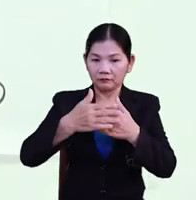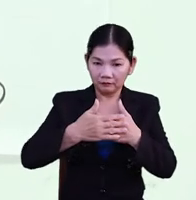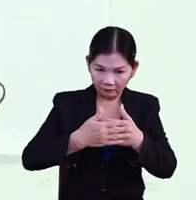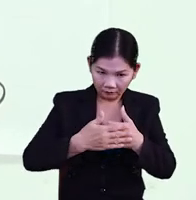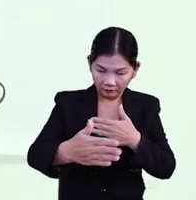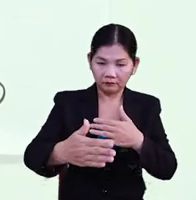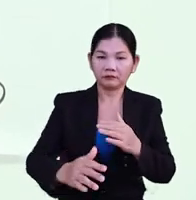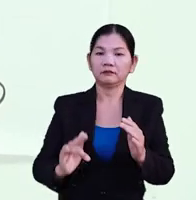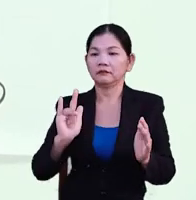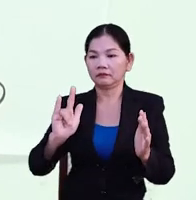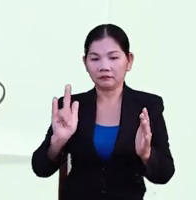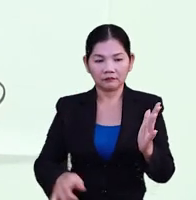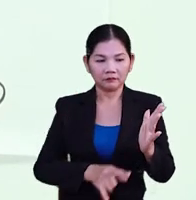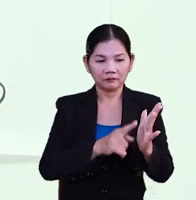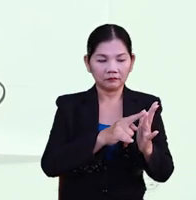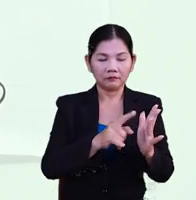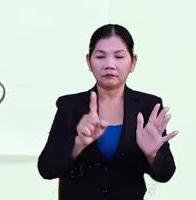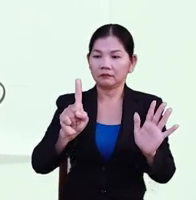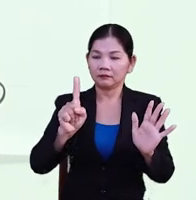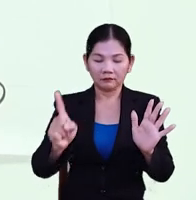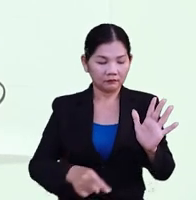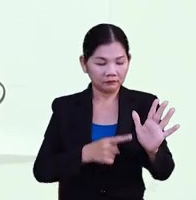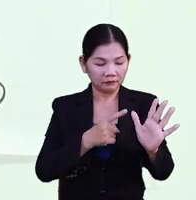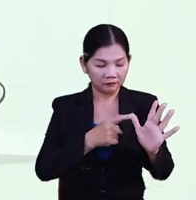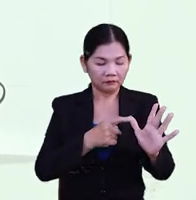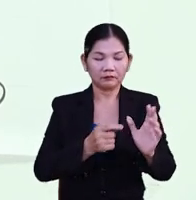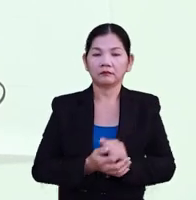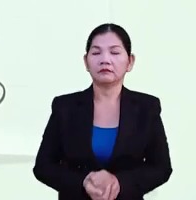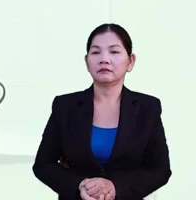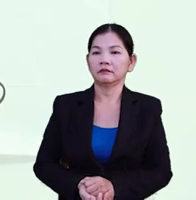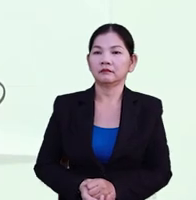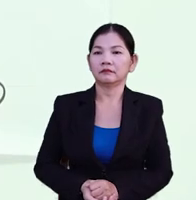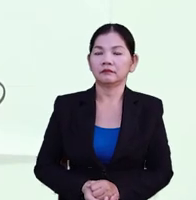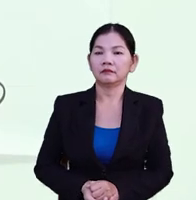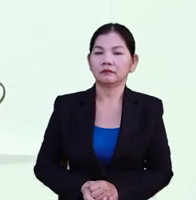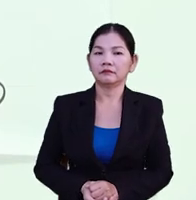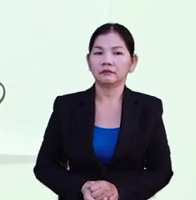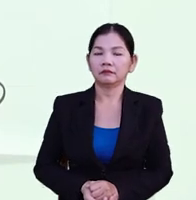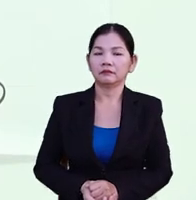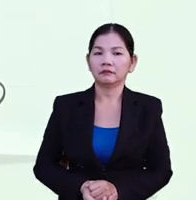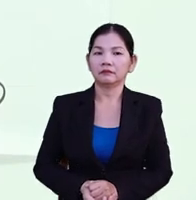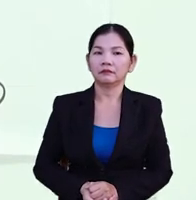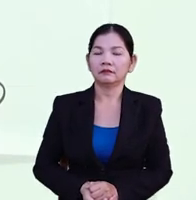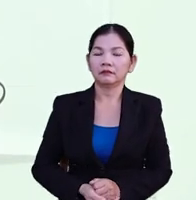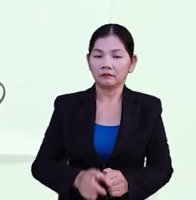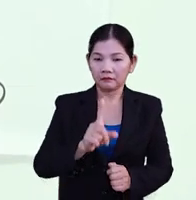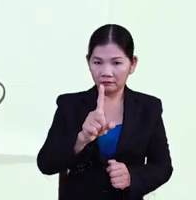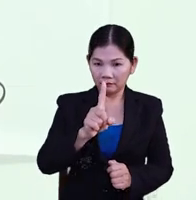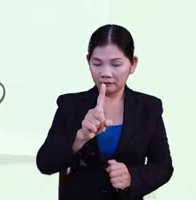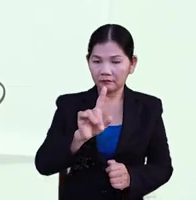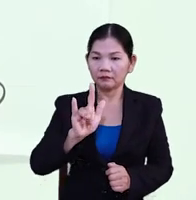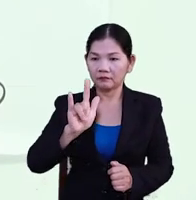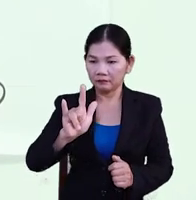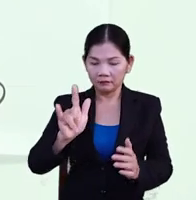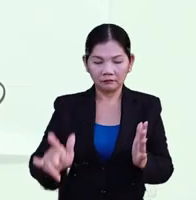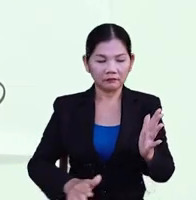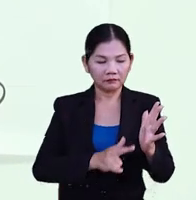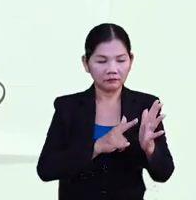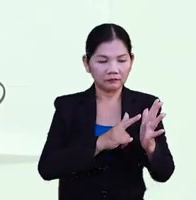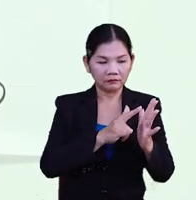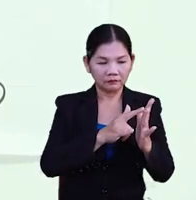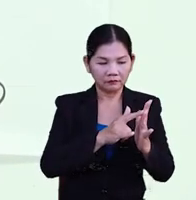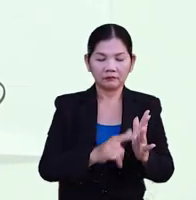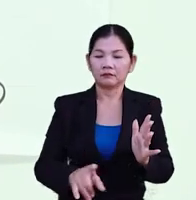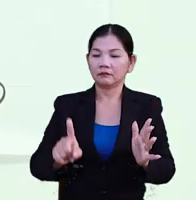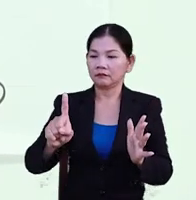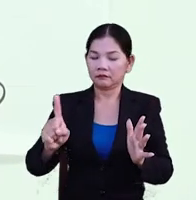ផាចាបូផាបូផាយ៉ាងម៉េចកូនចាបូផាជីក